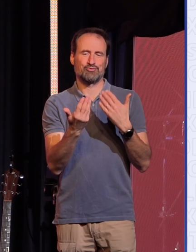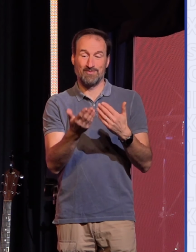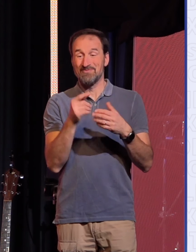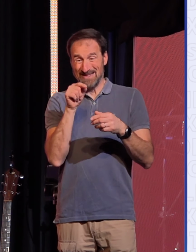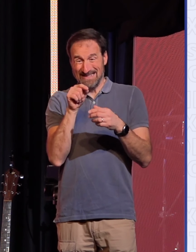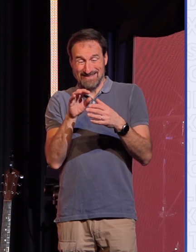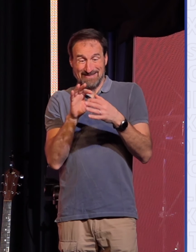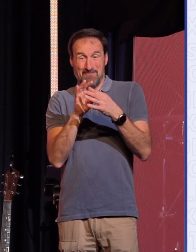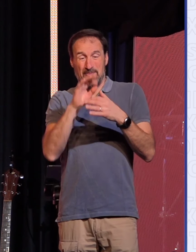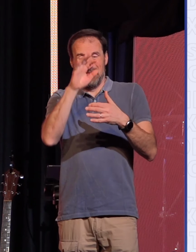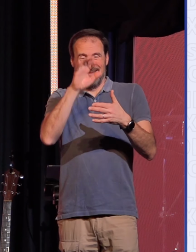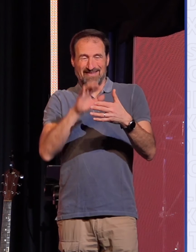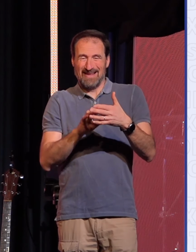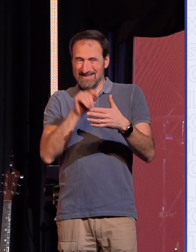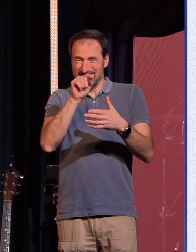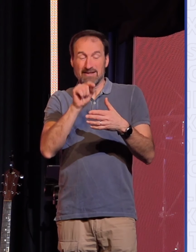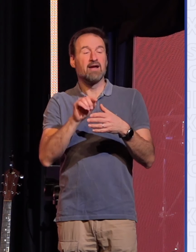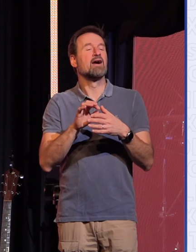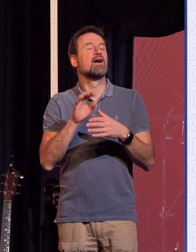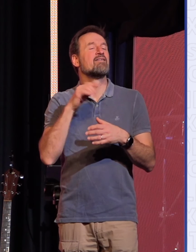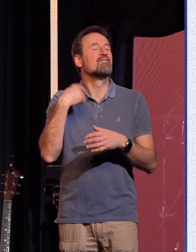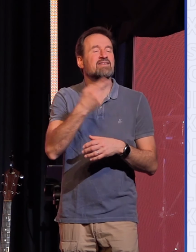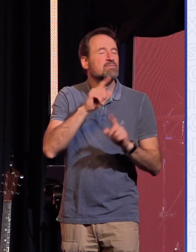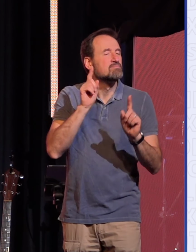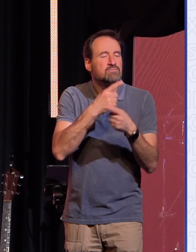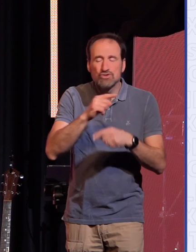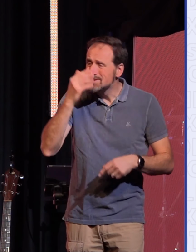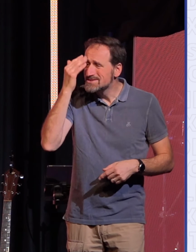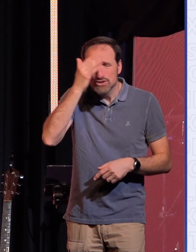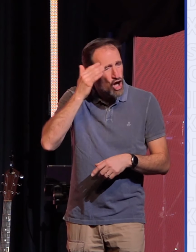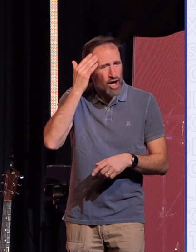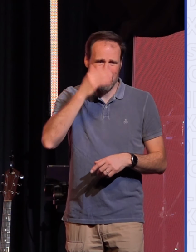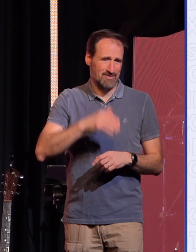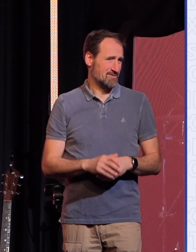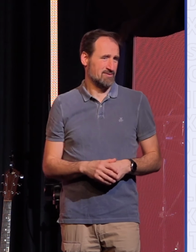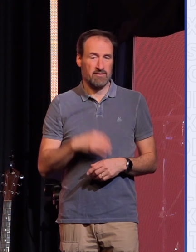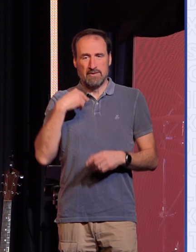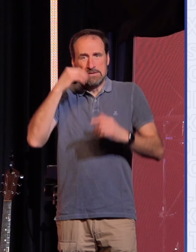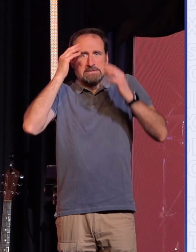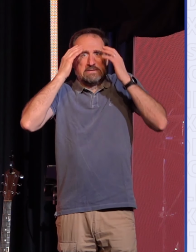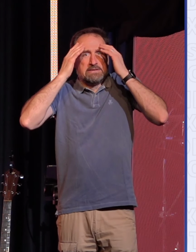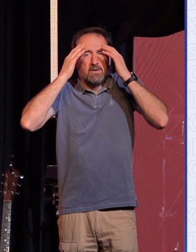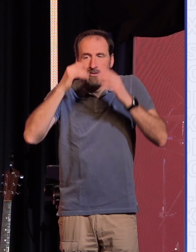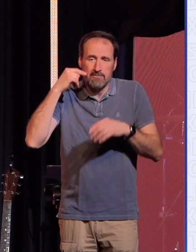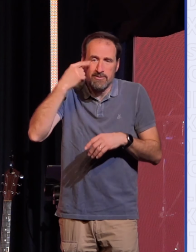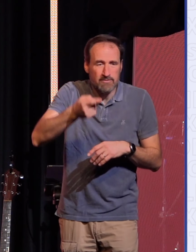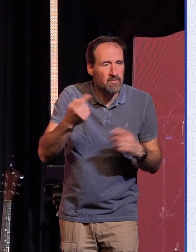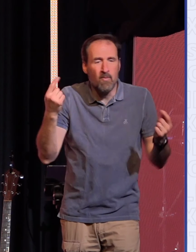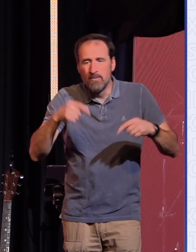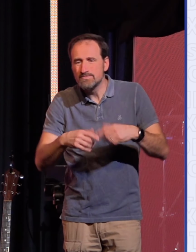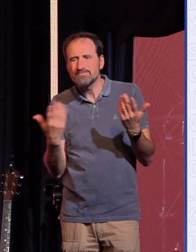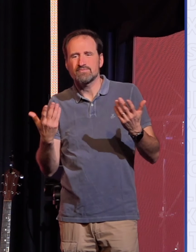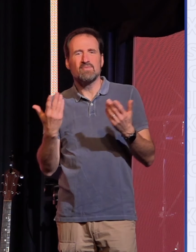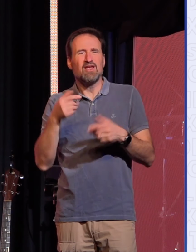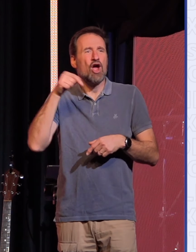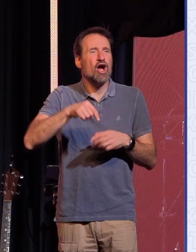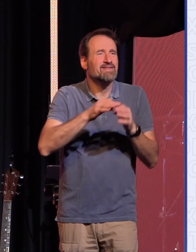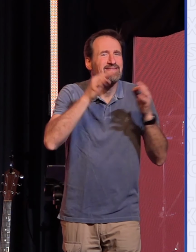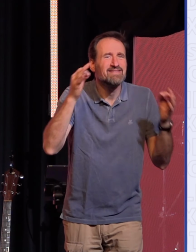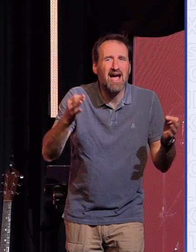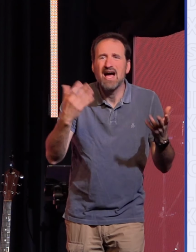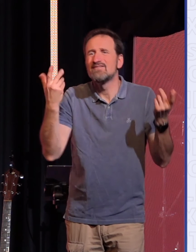müssen. Dass wir uns nicht die Gedanken machen müssen, was bringt der Morgen? was bringt der heutige Tag? Es steht auch, hey, der heutige